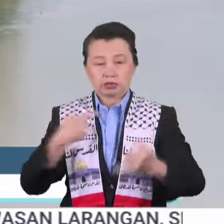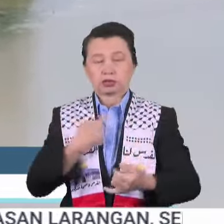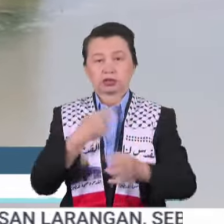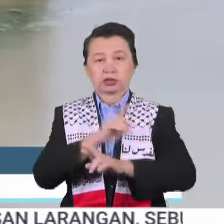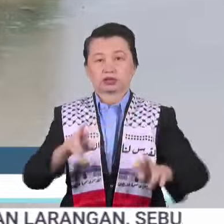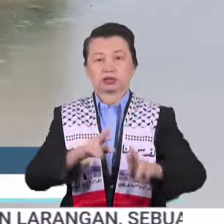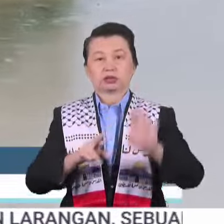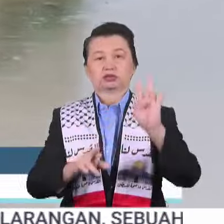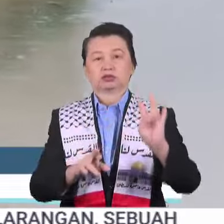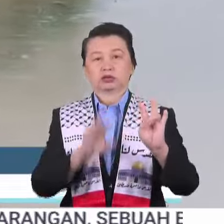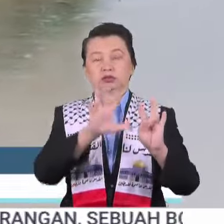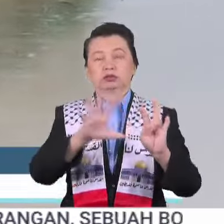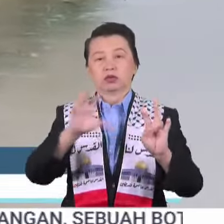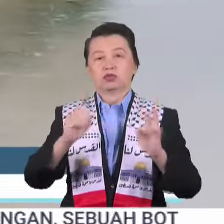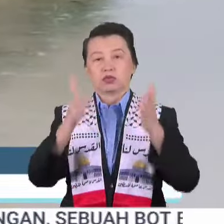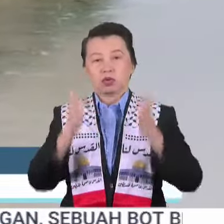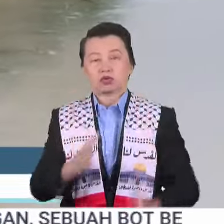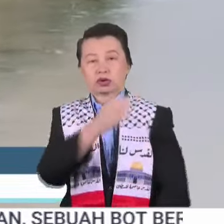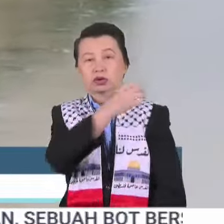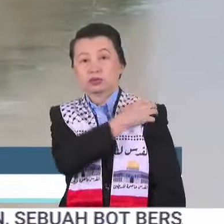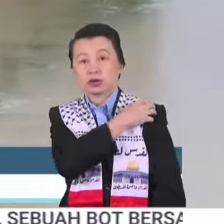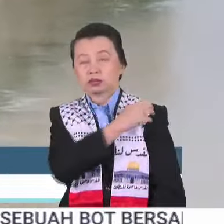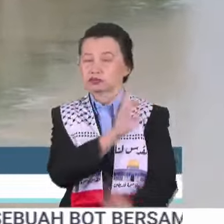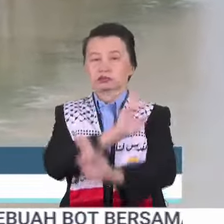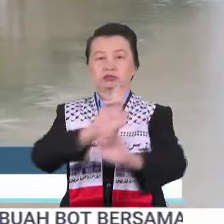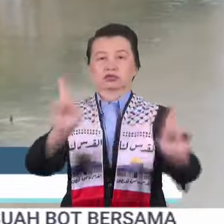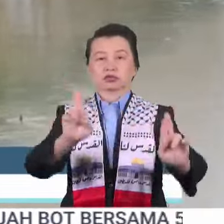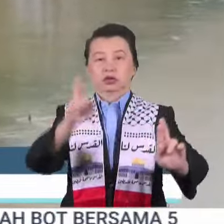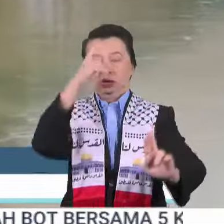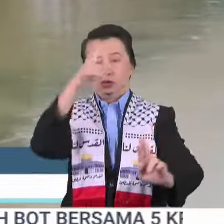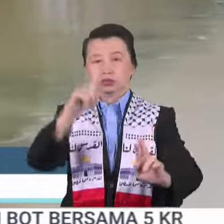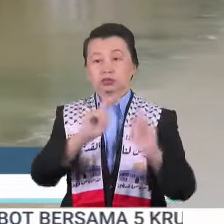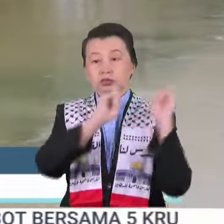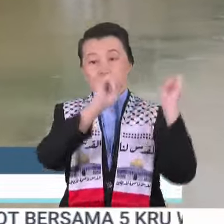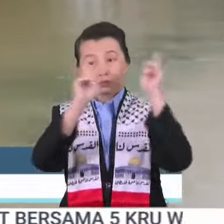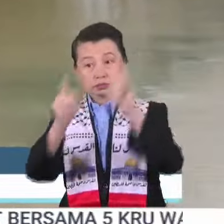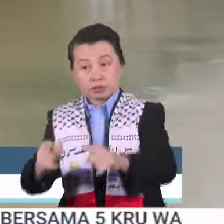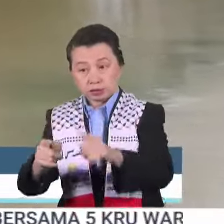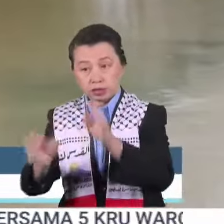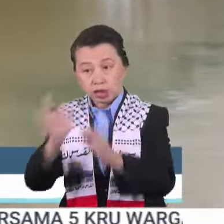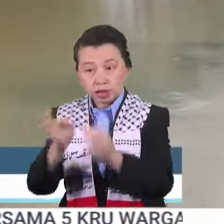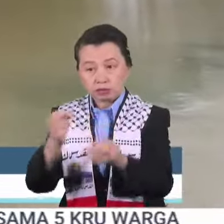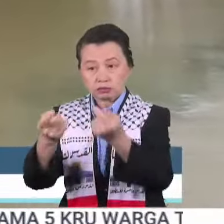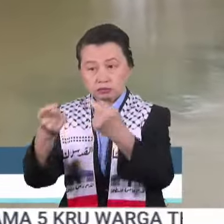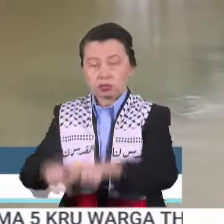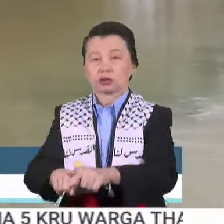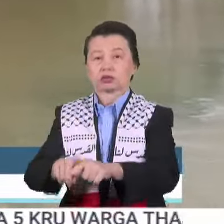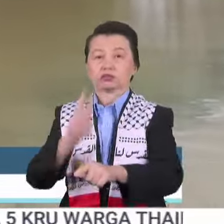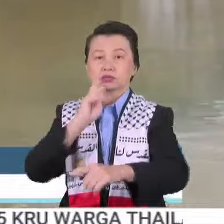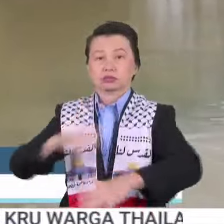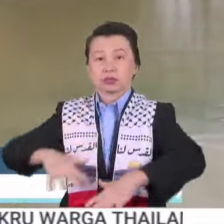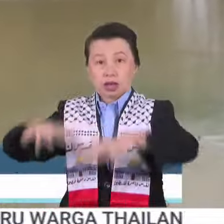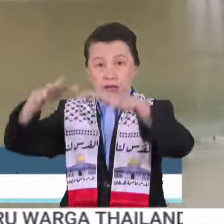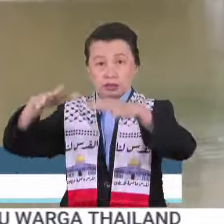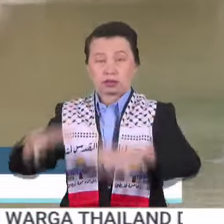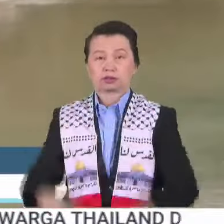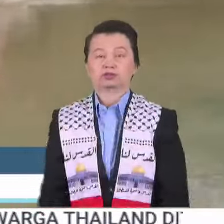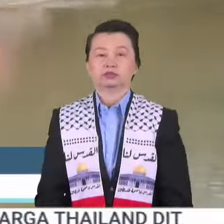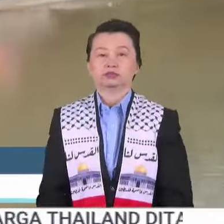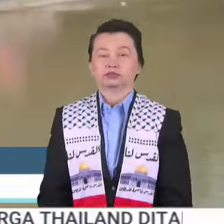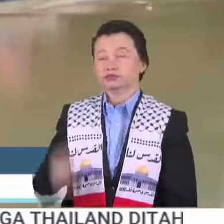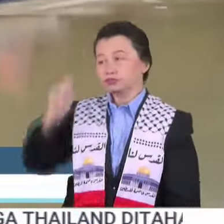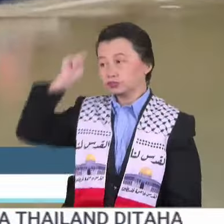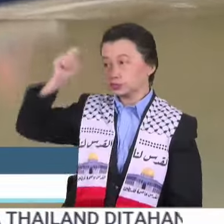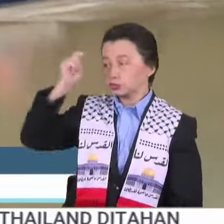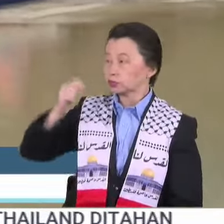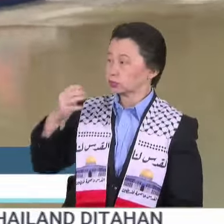seramai 750 pegawai dan anggota yang bersiap sedia untuk digerakkan sekiranya berlaku aku bencana banjir ini.